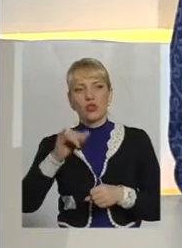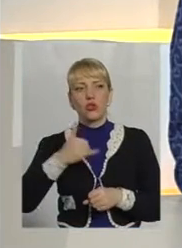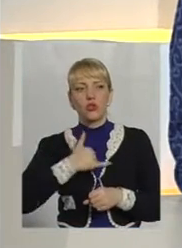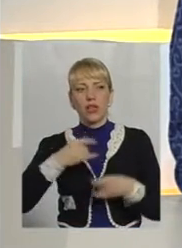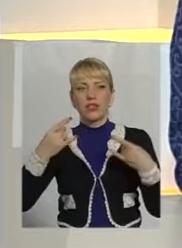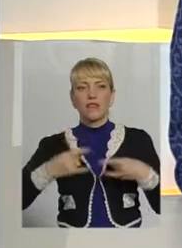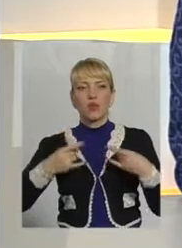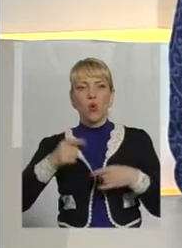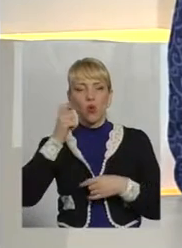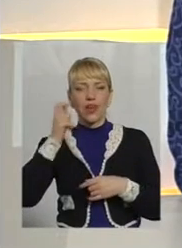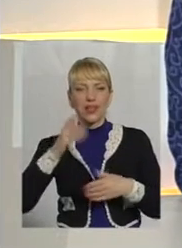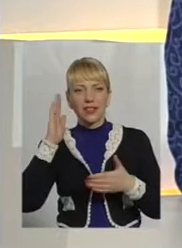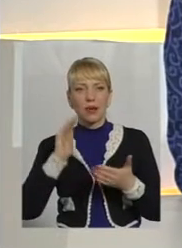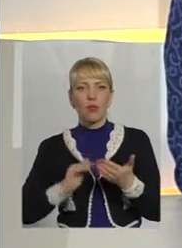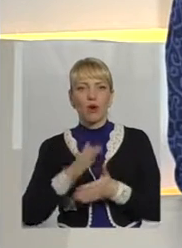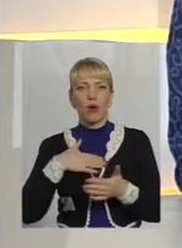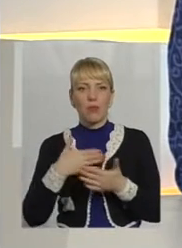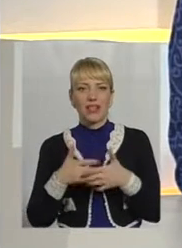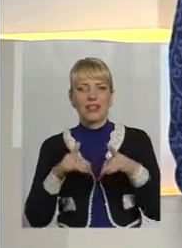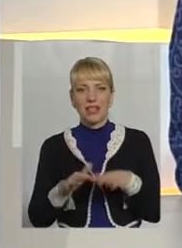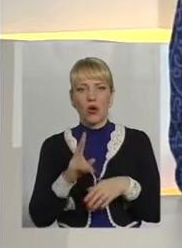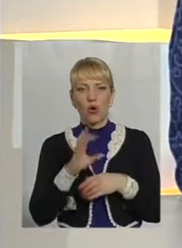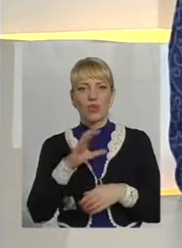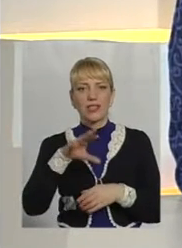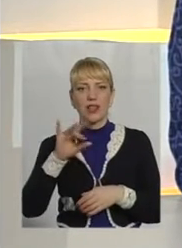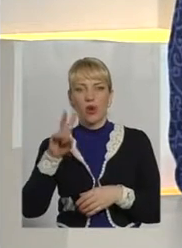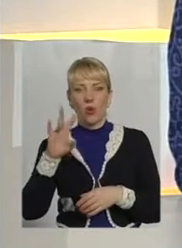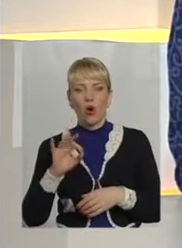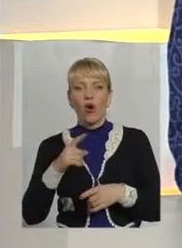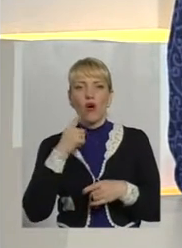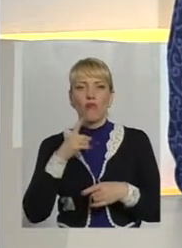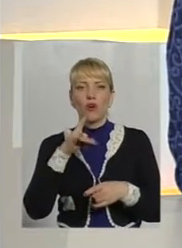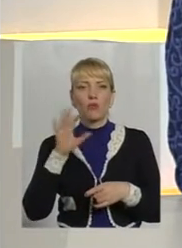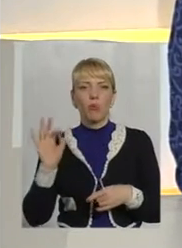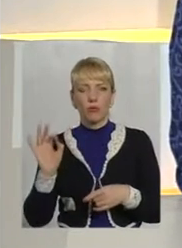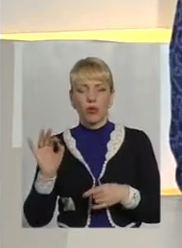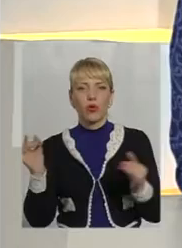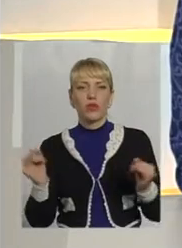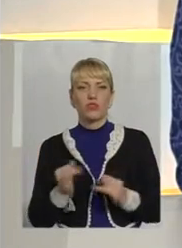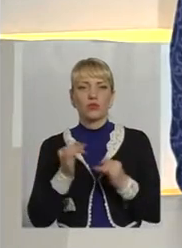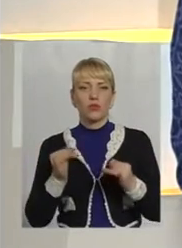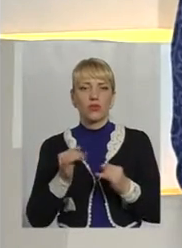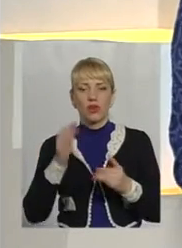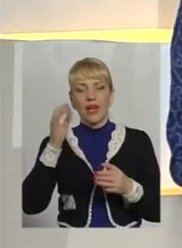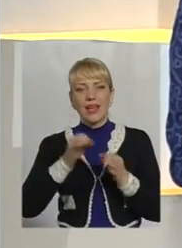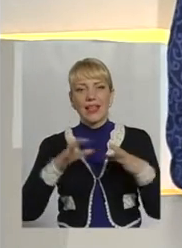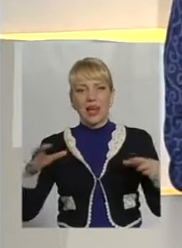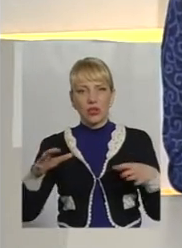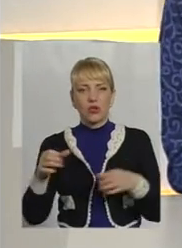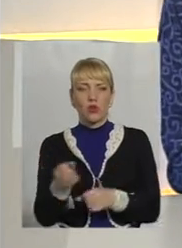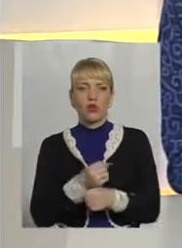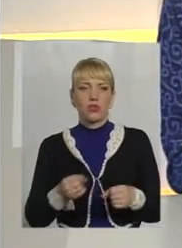студія український політик, громадський діяч Юрій Іванович Костенко. Говоримо про історію ядерного роззброєння.